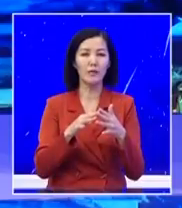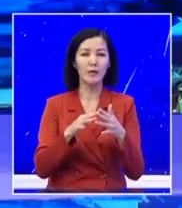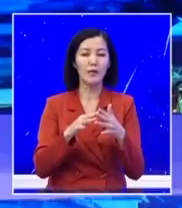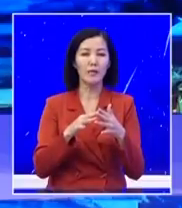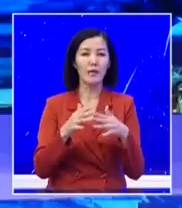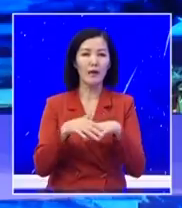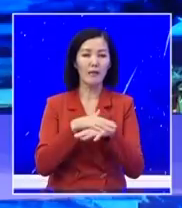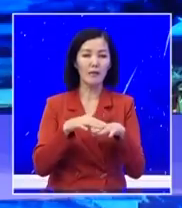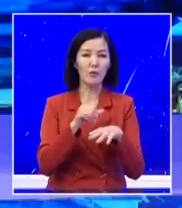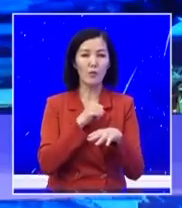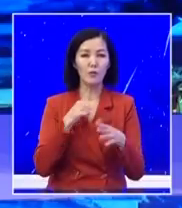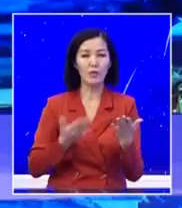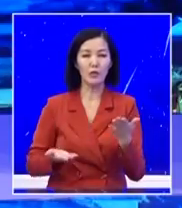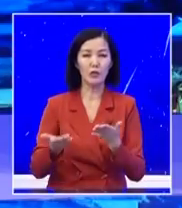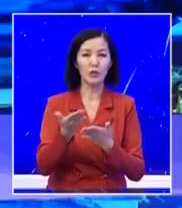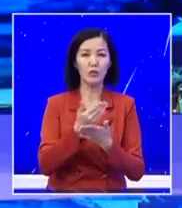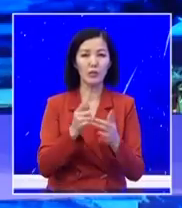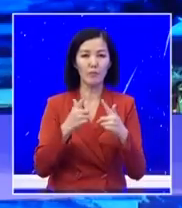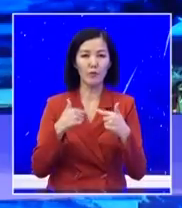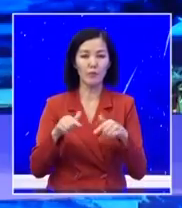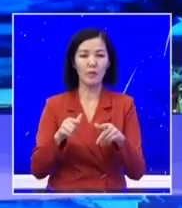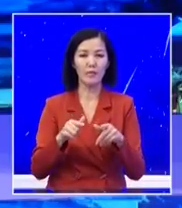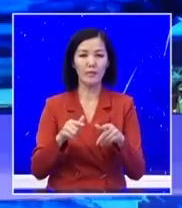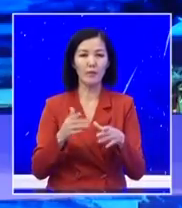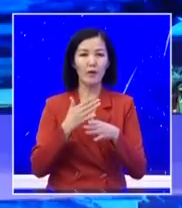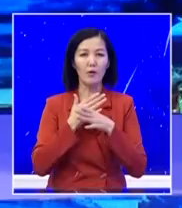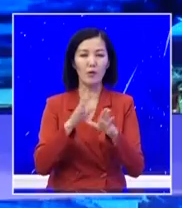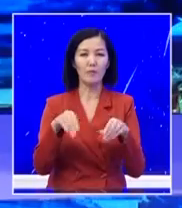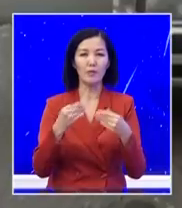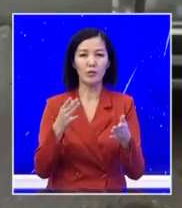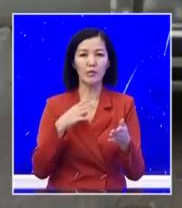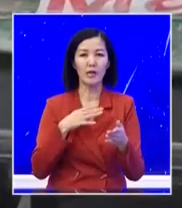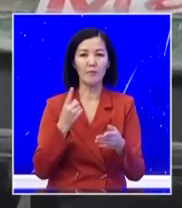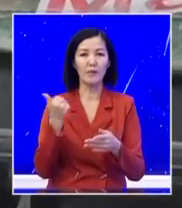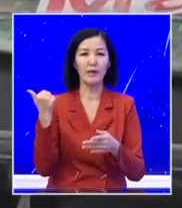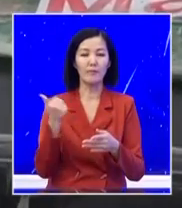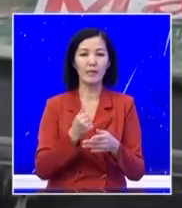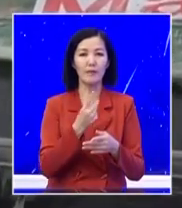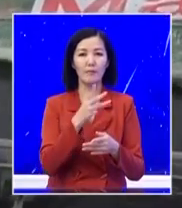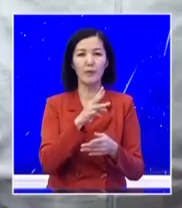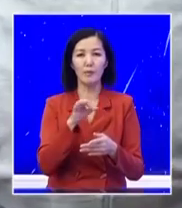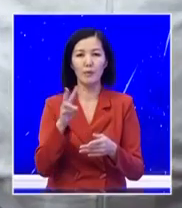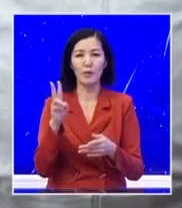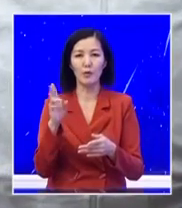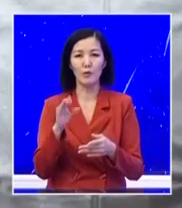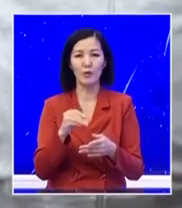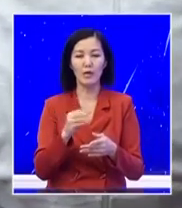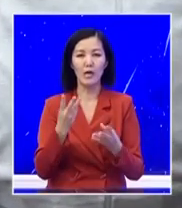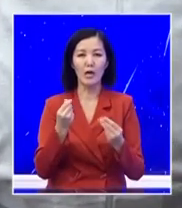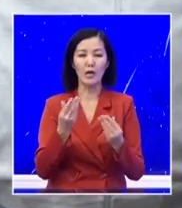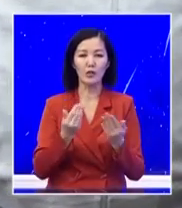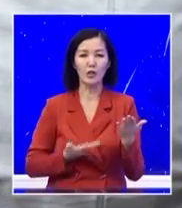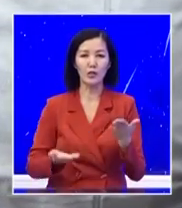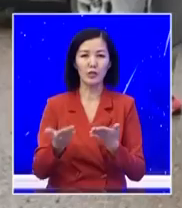алғашқысы. Елді мекен тұрғындары өздері ұйымдасып ортақ қолға қорға қаражат жинап бір аптада 1 миллионға жете